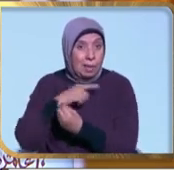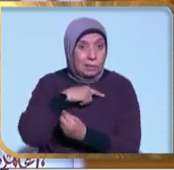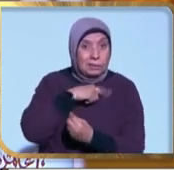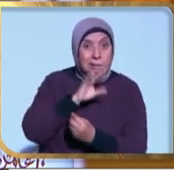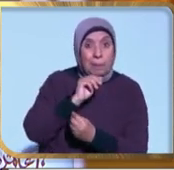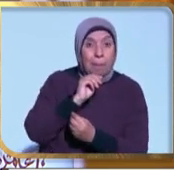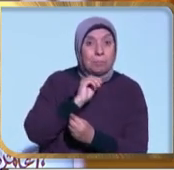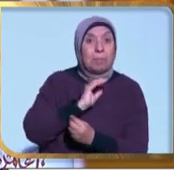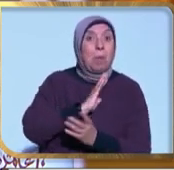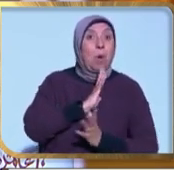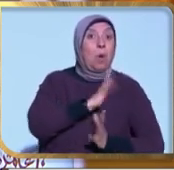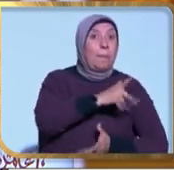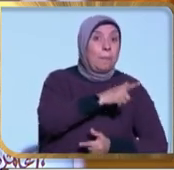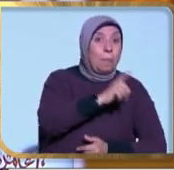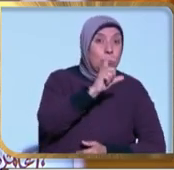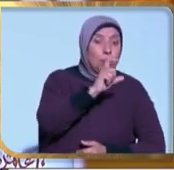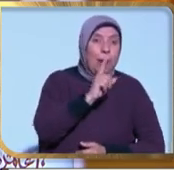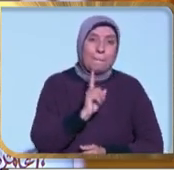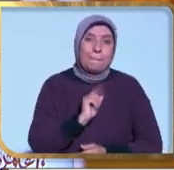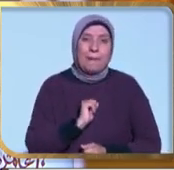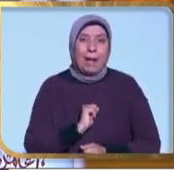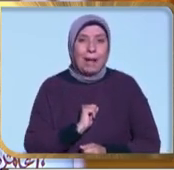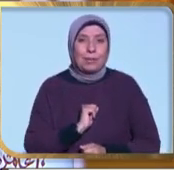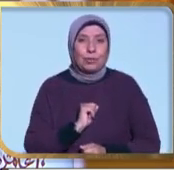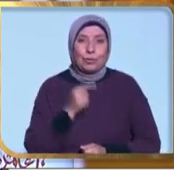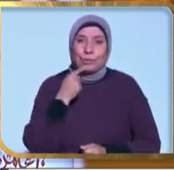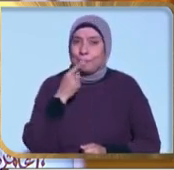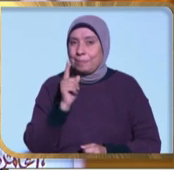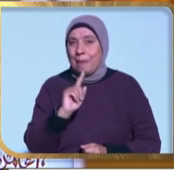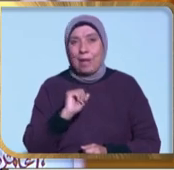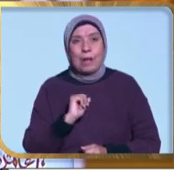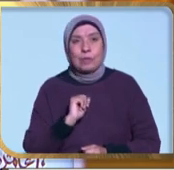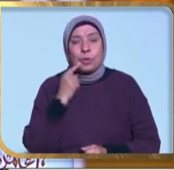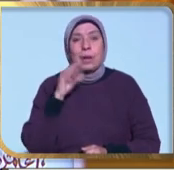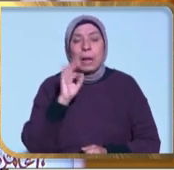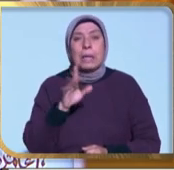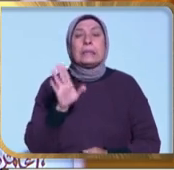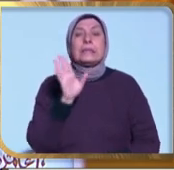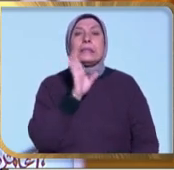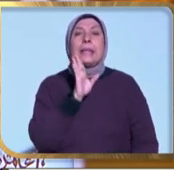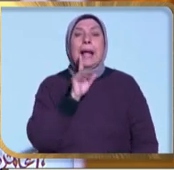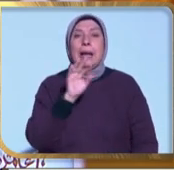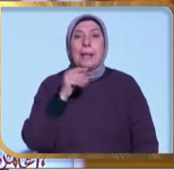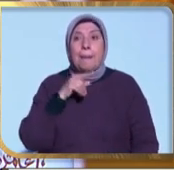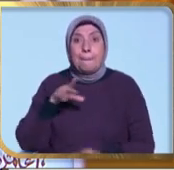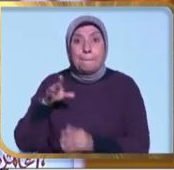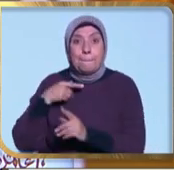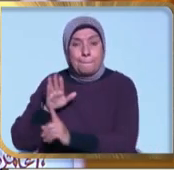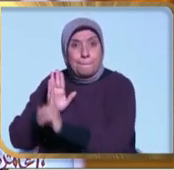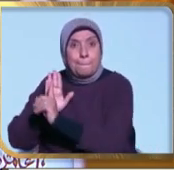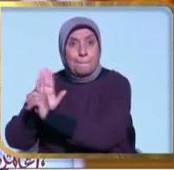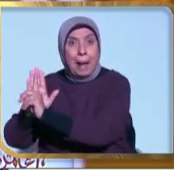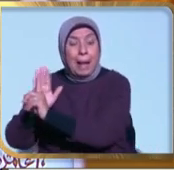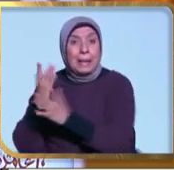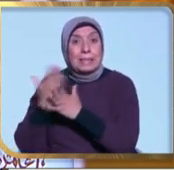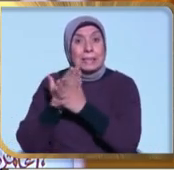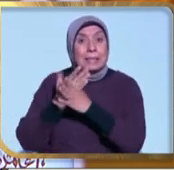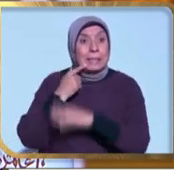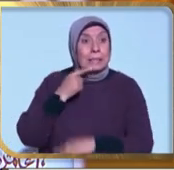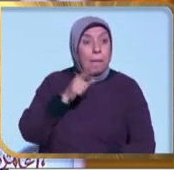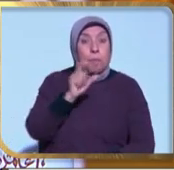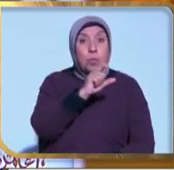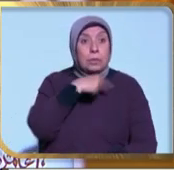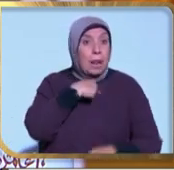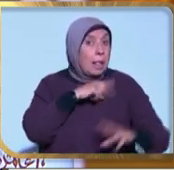ده الصوره دي صوره من ممنوعه لما يترتب عليها من امور كثيره بيبين ده